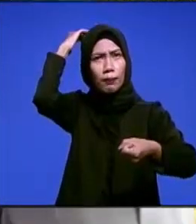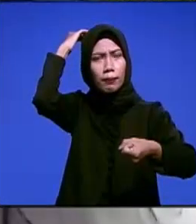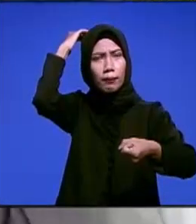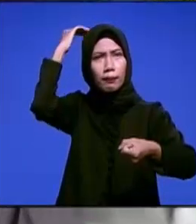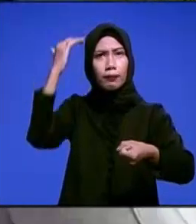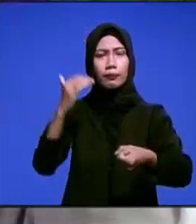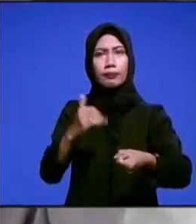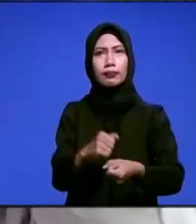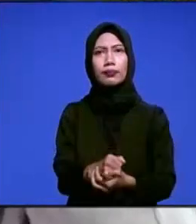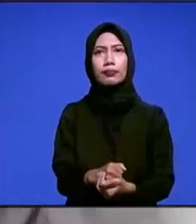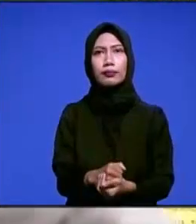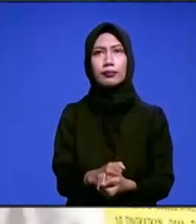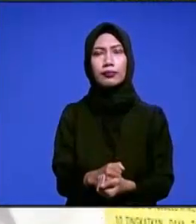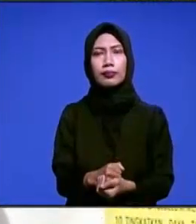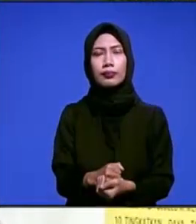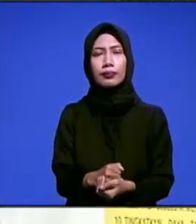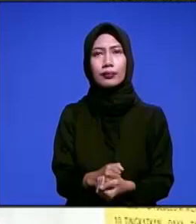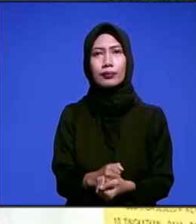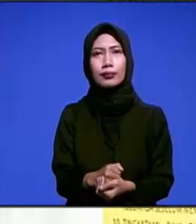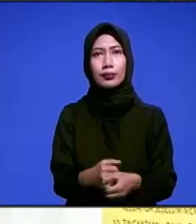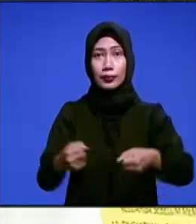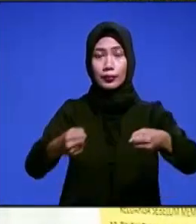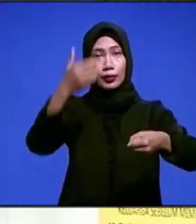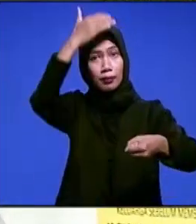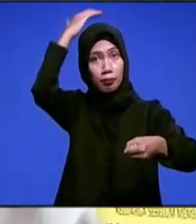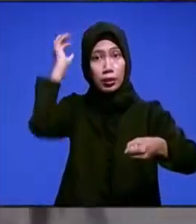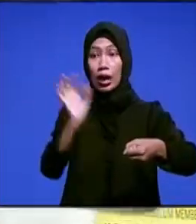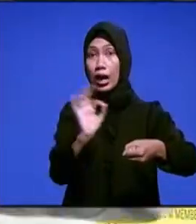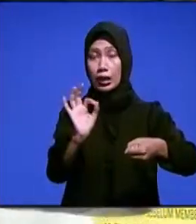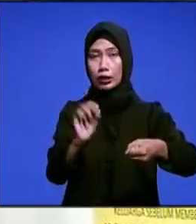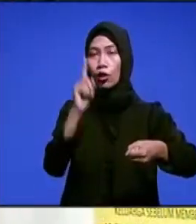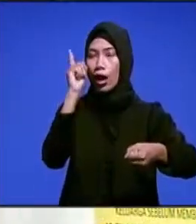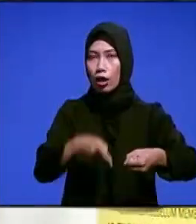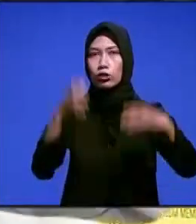bilik atau itu harus pakai helm kalau tanpa ada